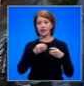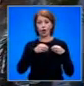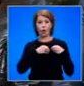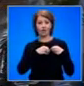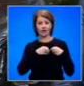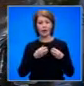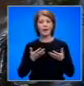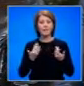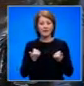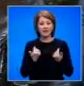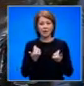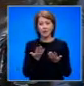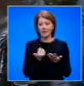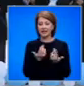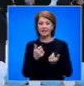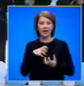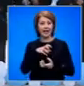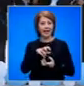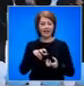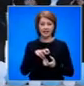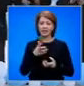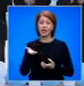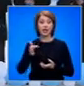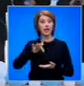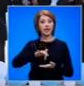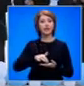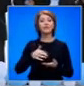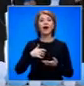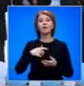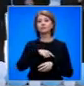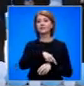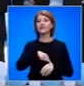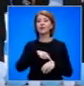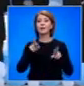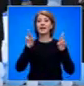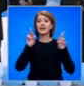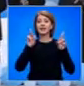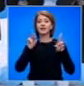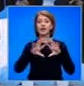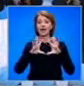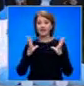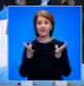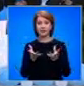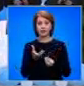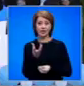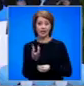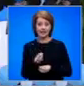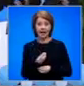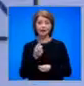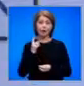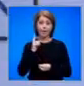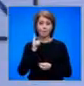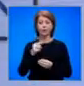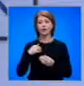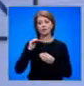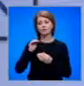време на предизвикателства и кризи, но и във време на надежда, всички заедно могат да преодолеят трудностите и да направят България по-добро място